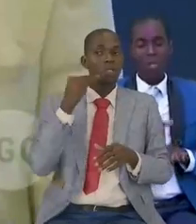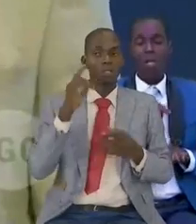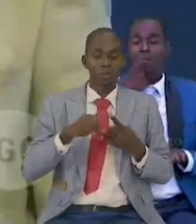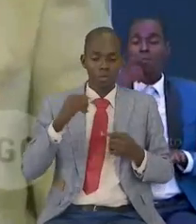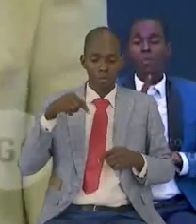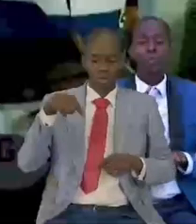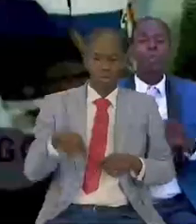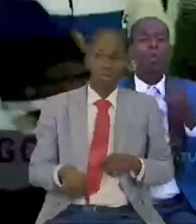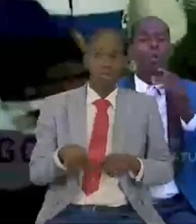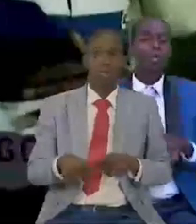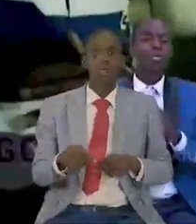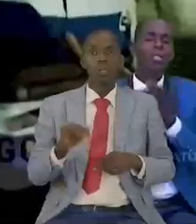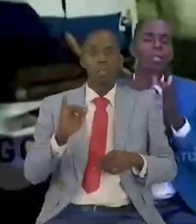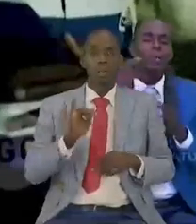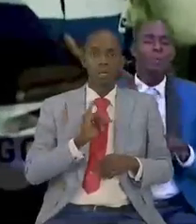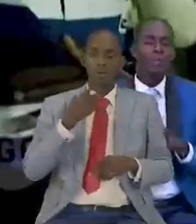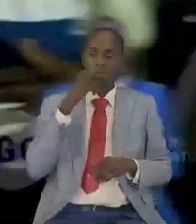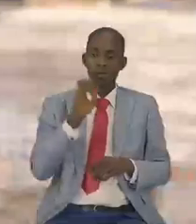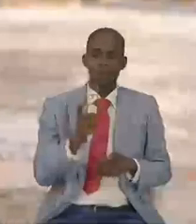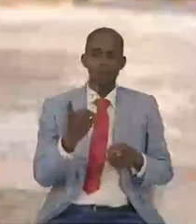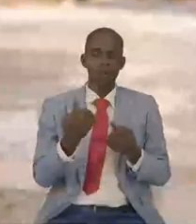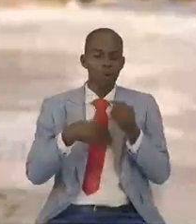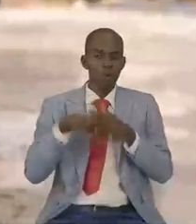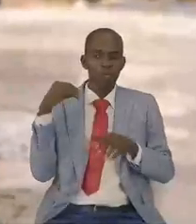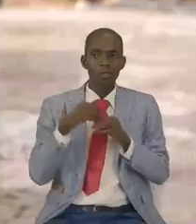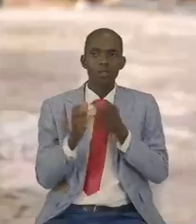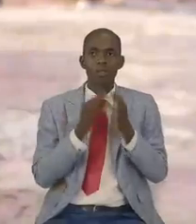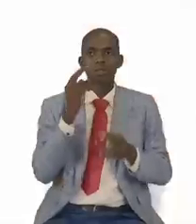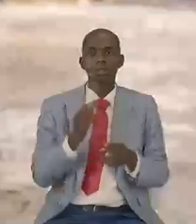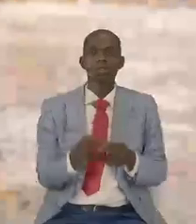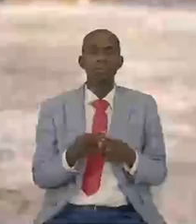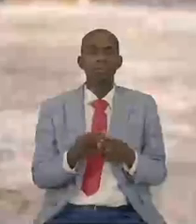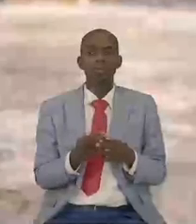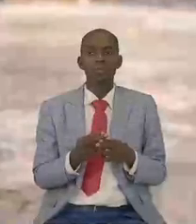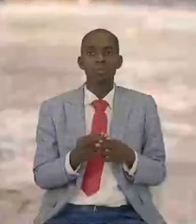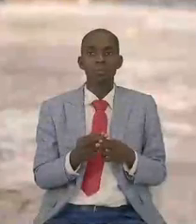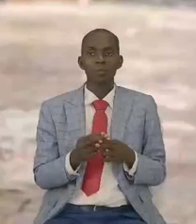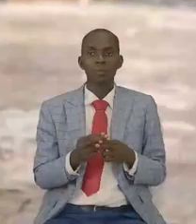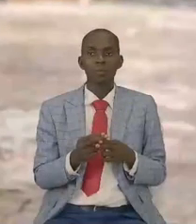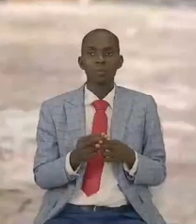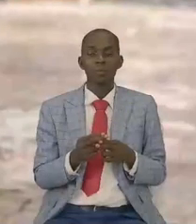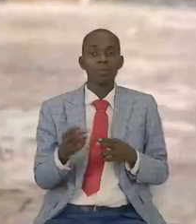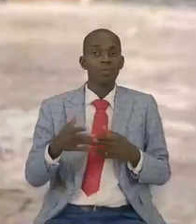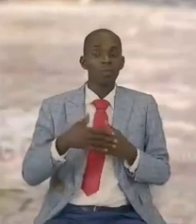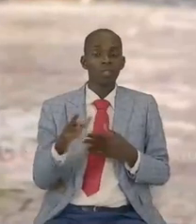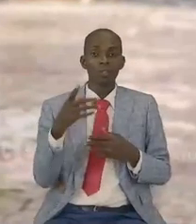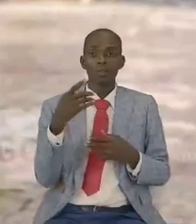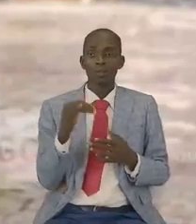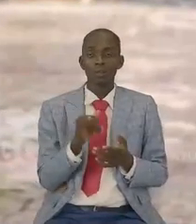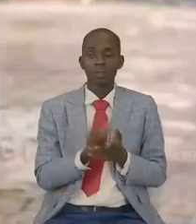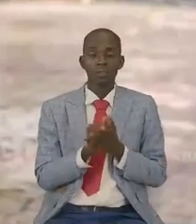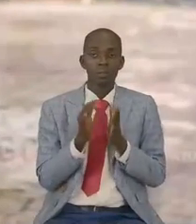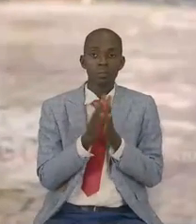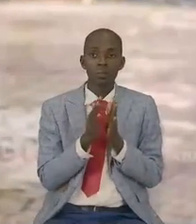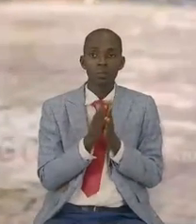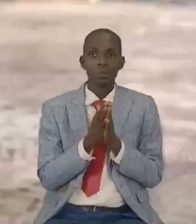pieds, je commande, sors au nom de Jésus. Après le programme,